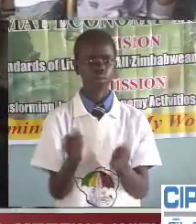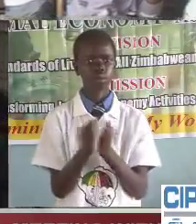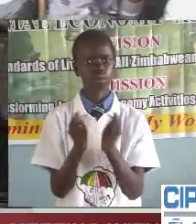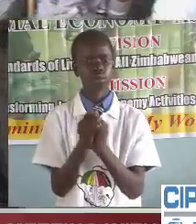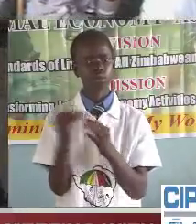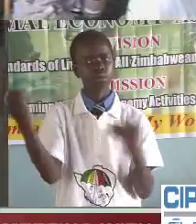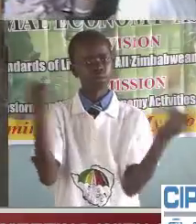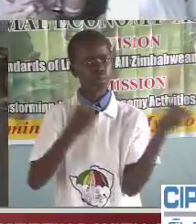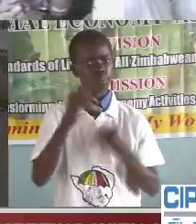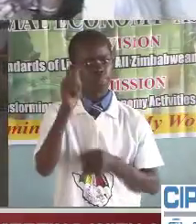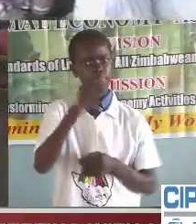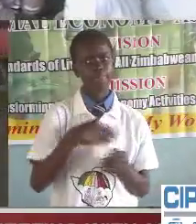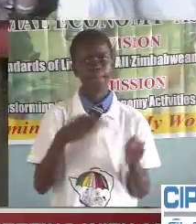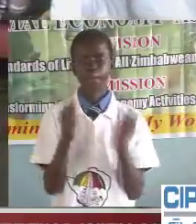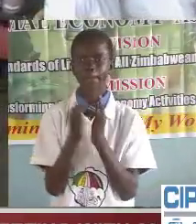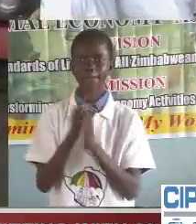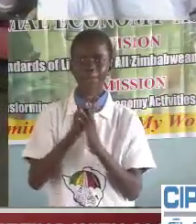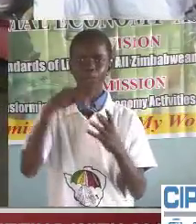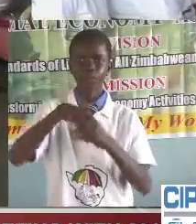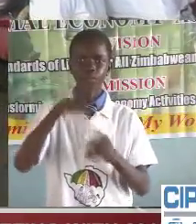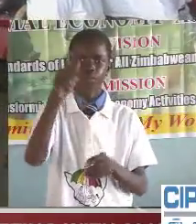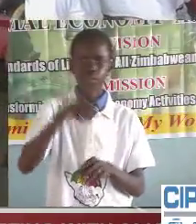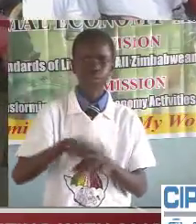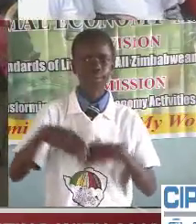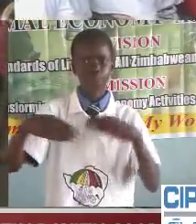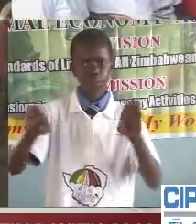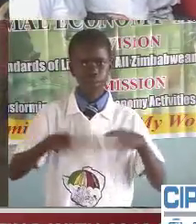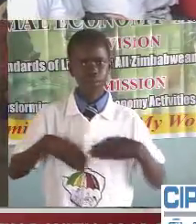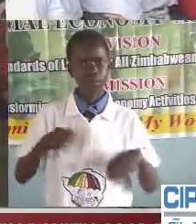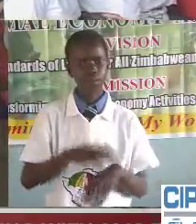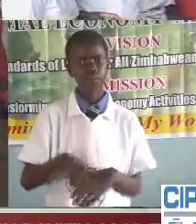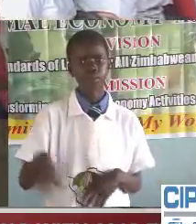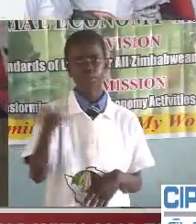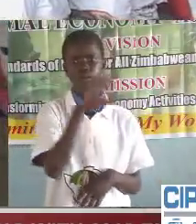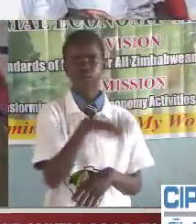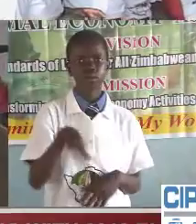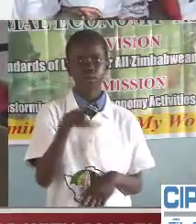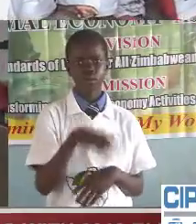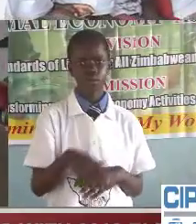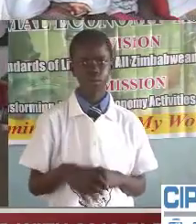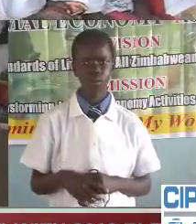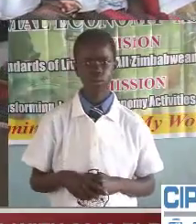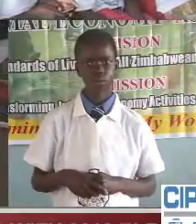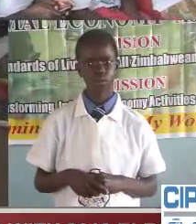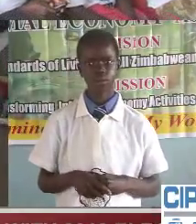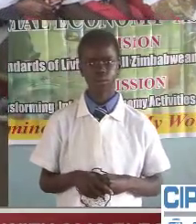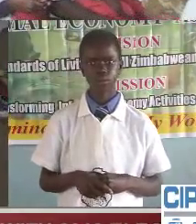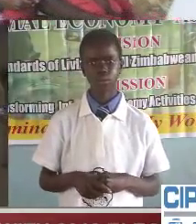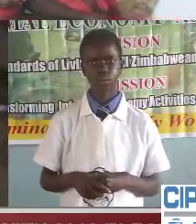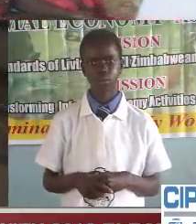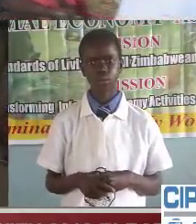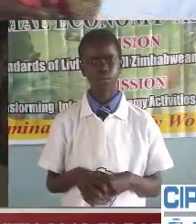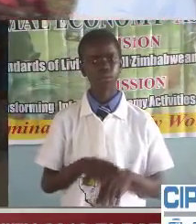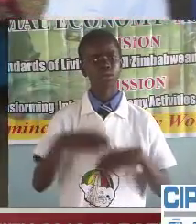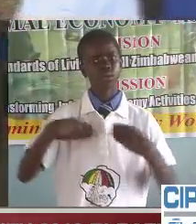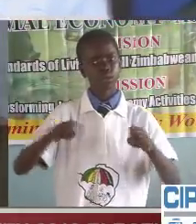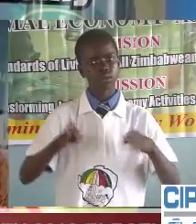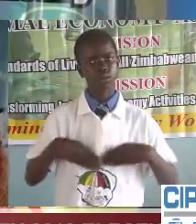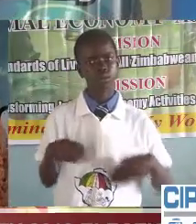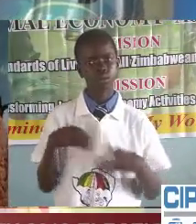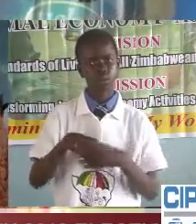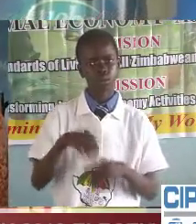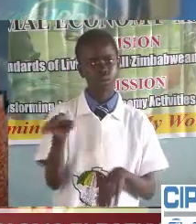kuta zvinofanirwa kuti zvicherechedzwe naizvozvo. We invited every political party, but avo ndo vasarudza ma-political candidates